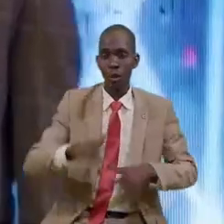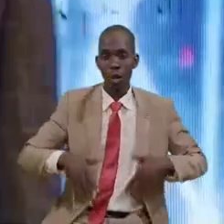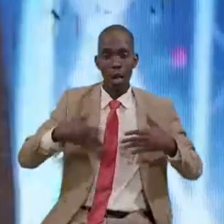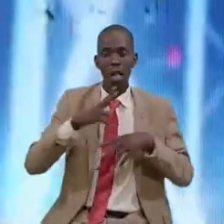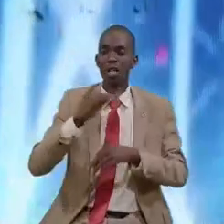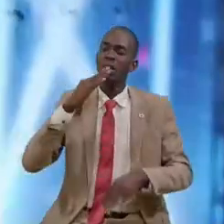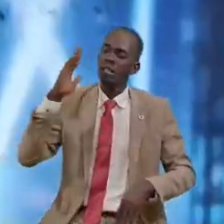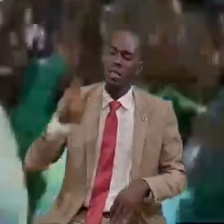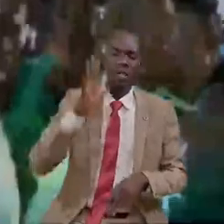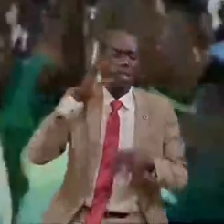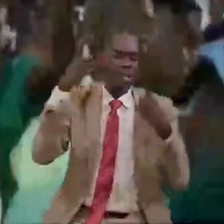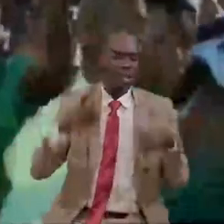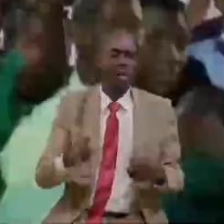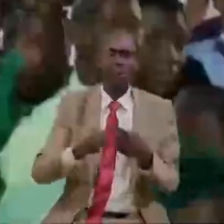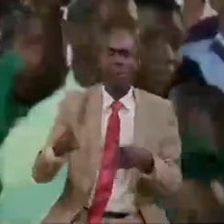vous arrivera plus.